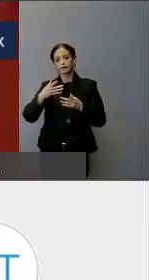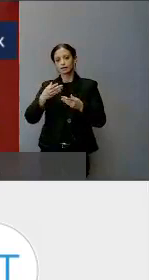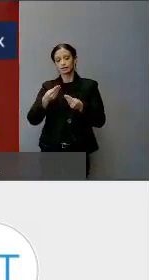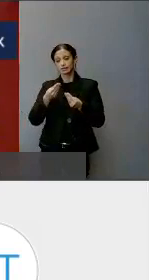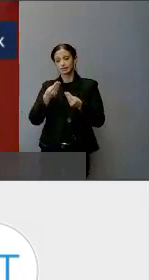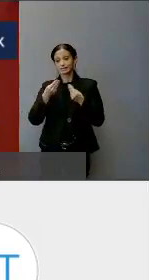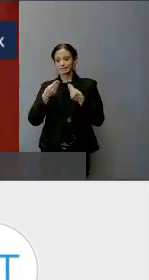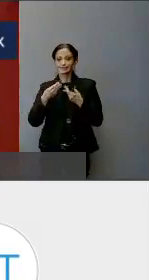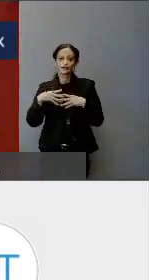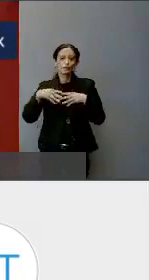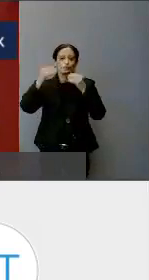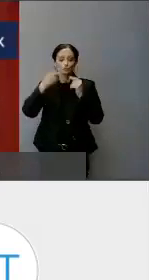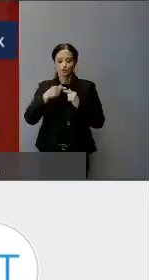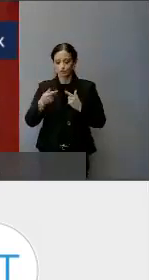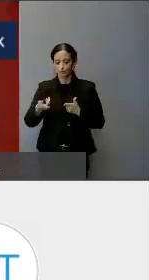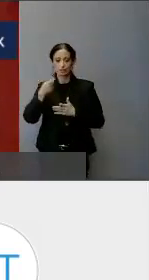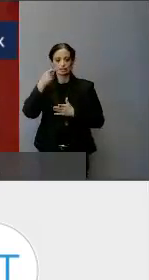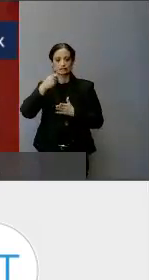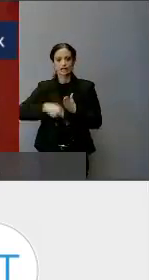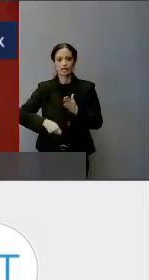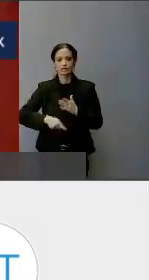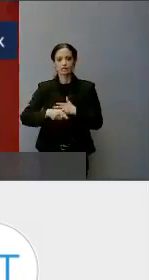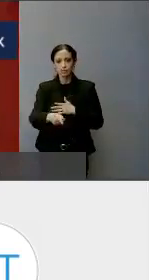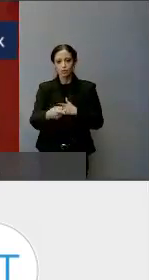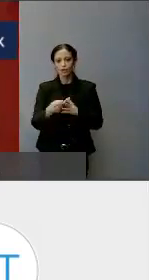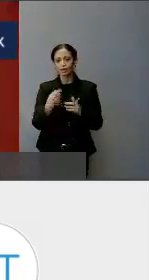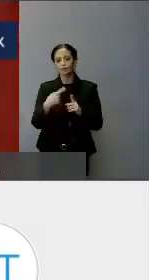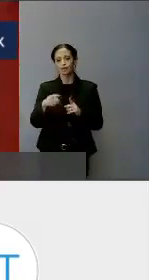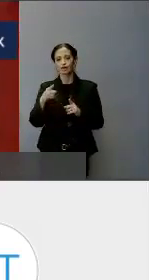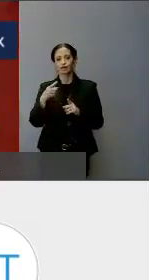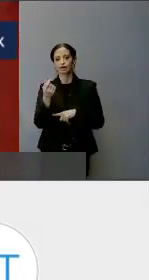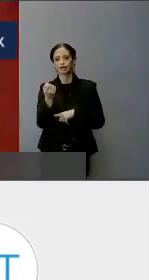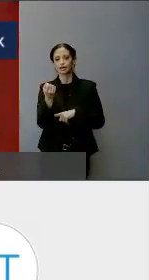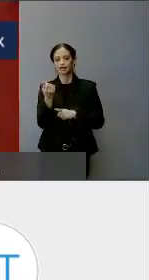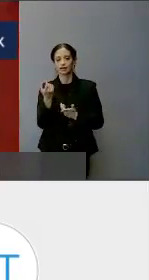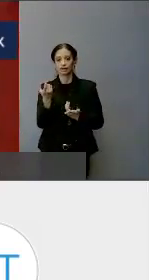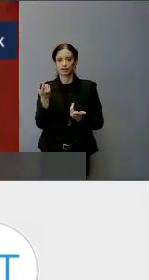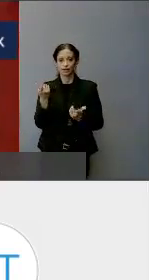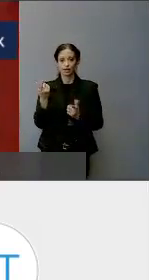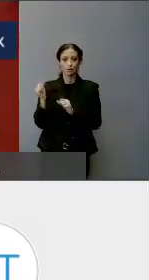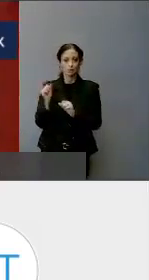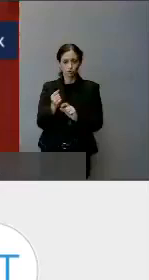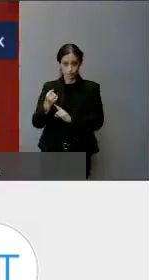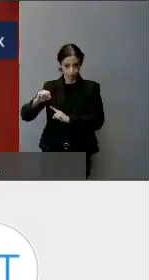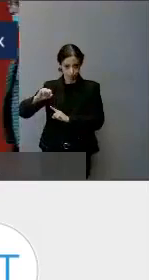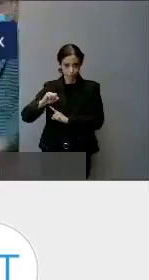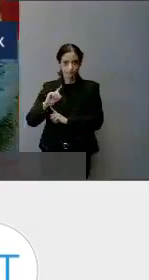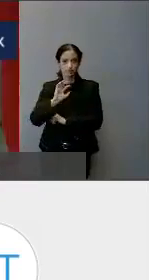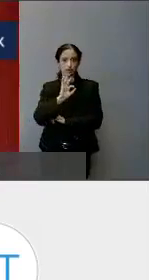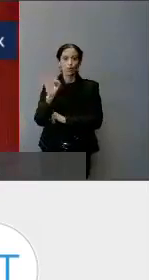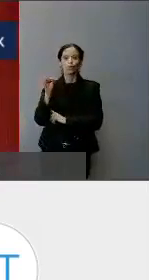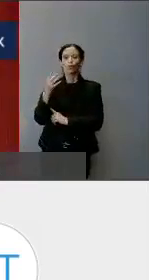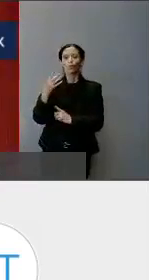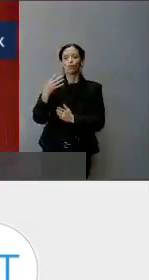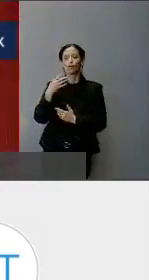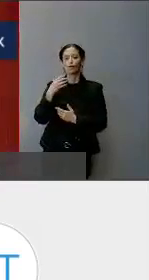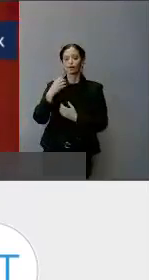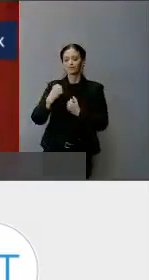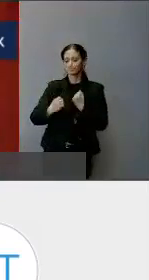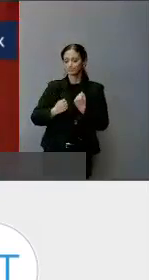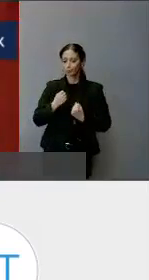diciamo da da quelle che possono essere le violazioni dei posteggi o della mobilità dei disabili